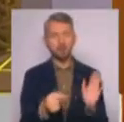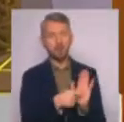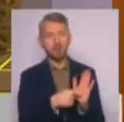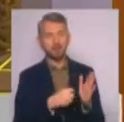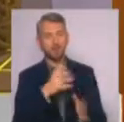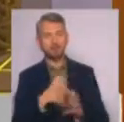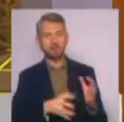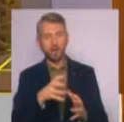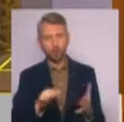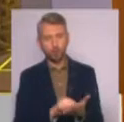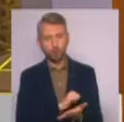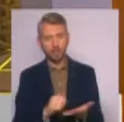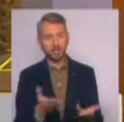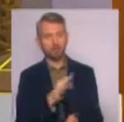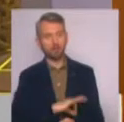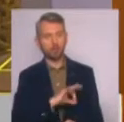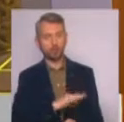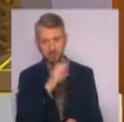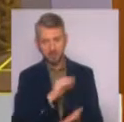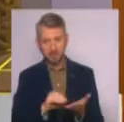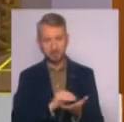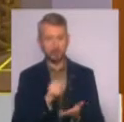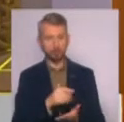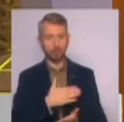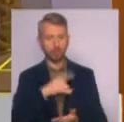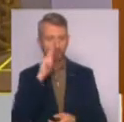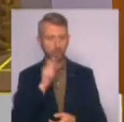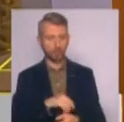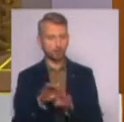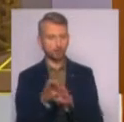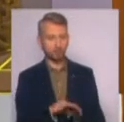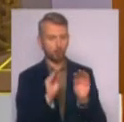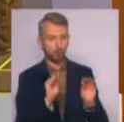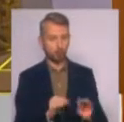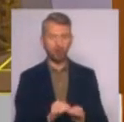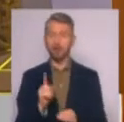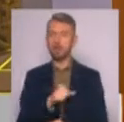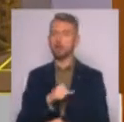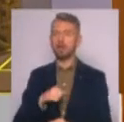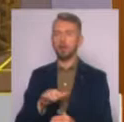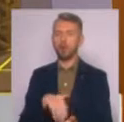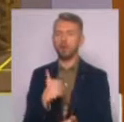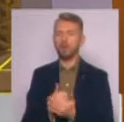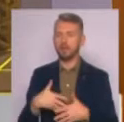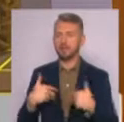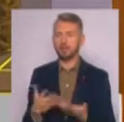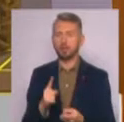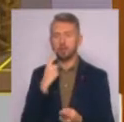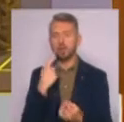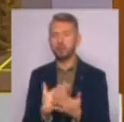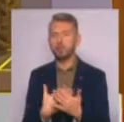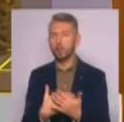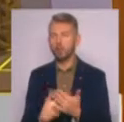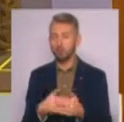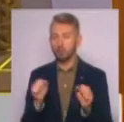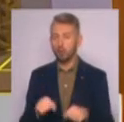які використовувалися при написанні цього нашого українського документу. Головні симптоми, які що